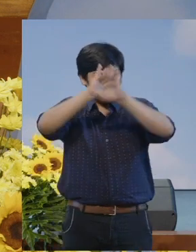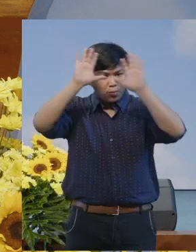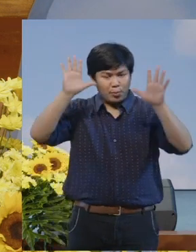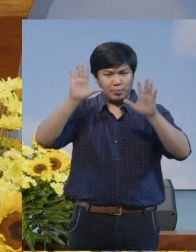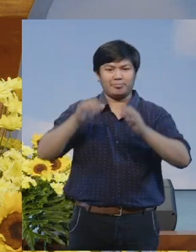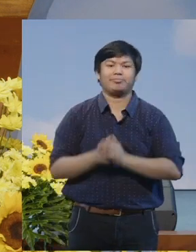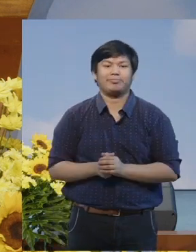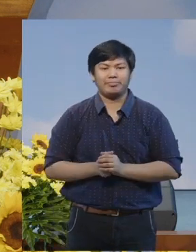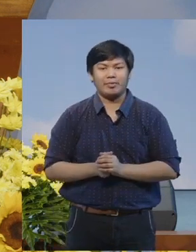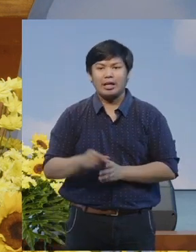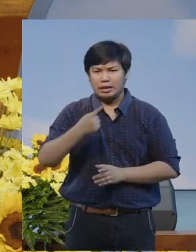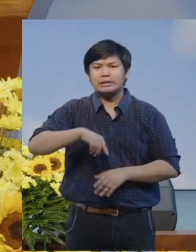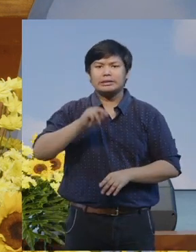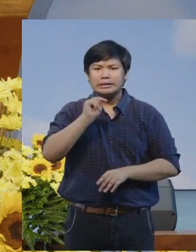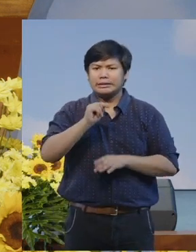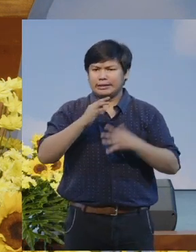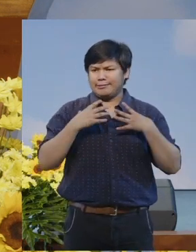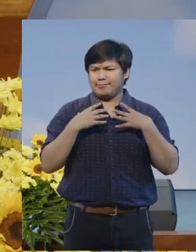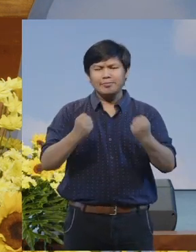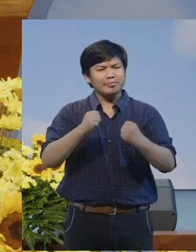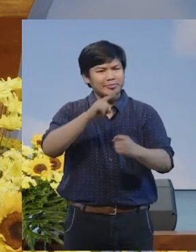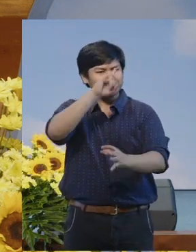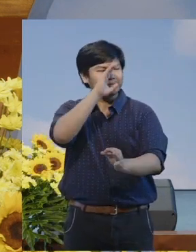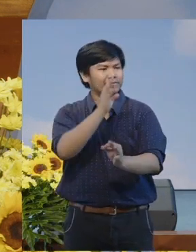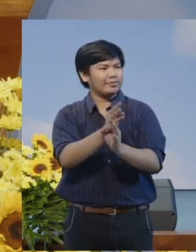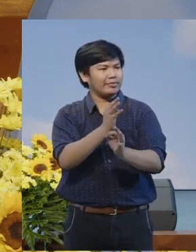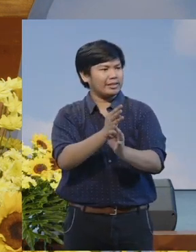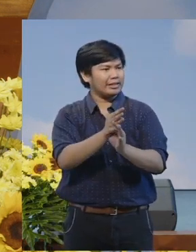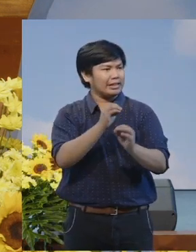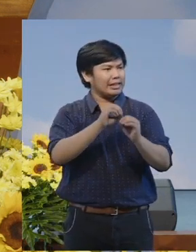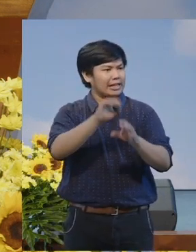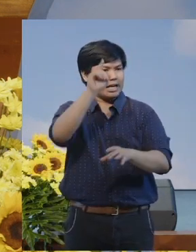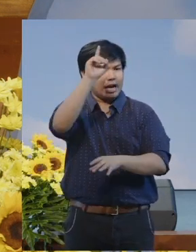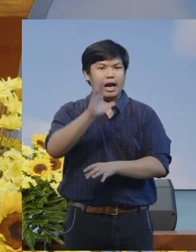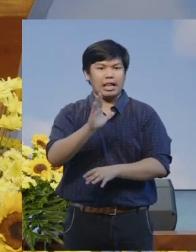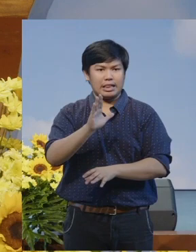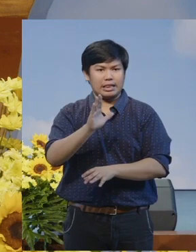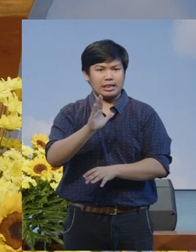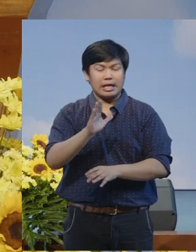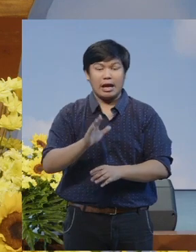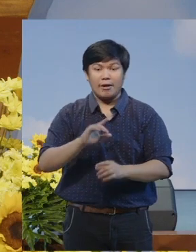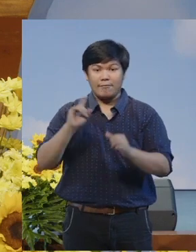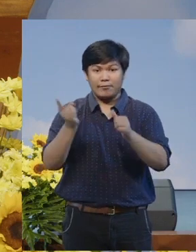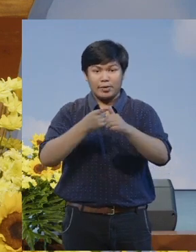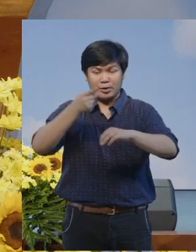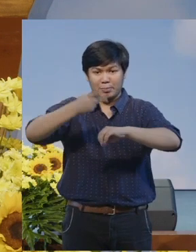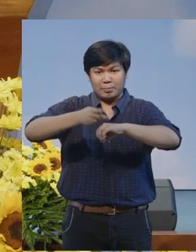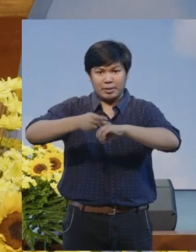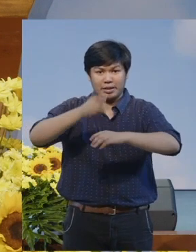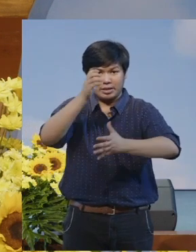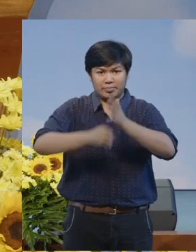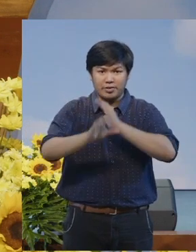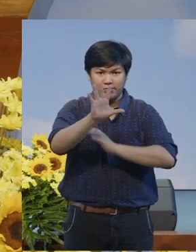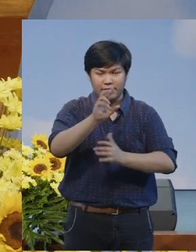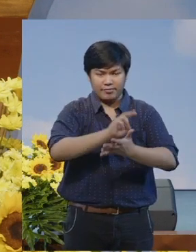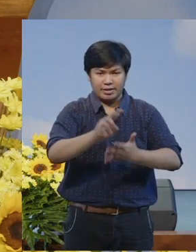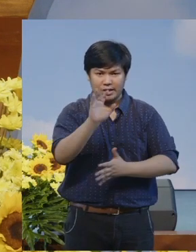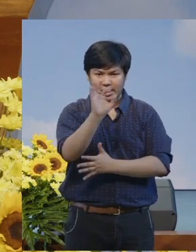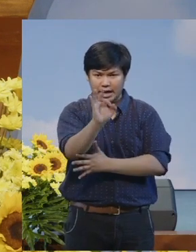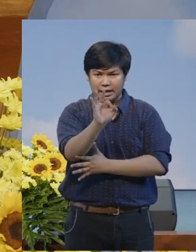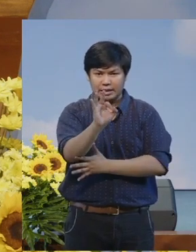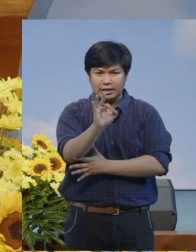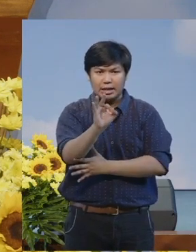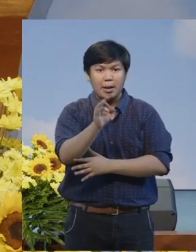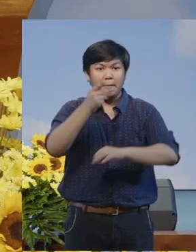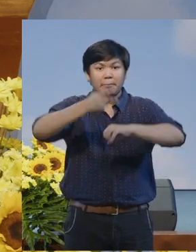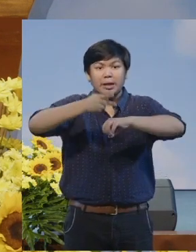tayo, palakasin natin ang ating pananampalataya sa Diyos. So 1 Peter chapter 5, verse 9. Ang